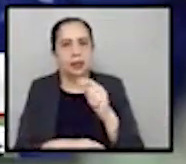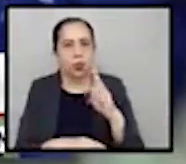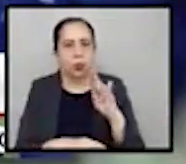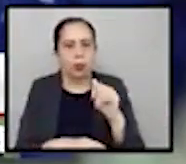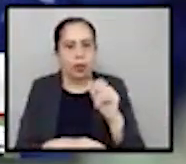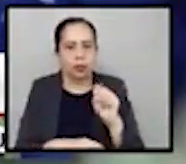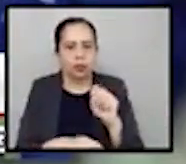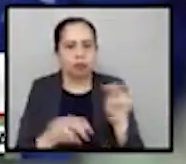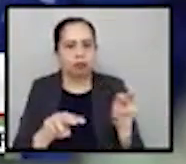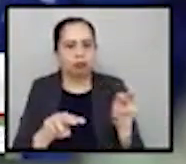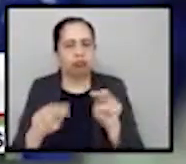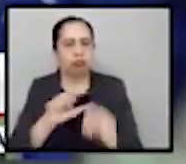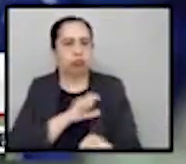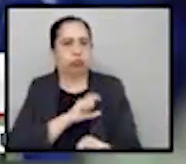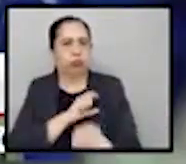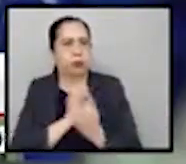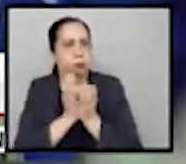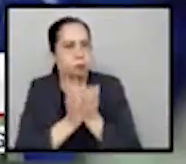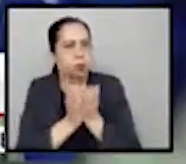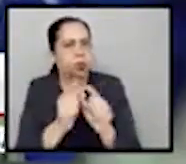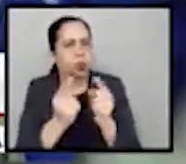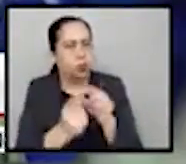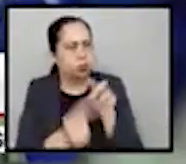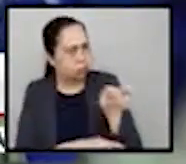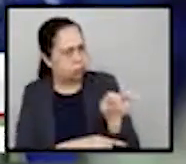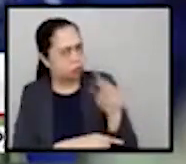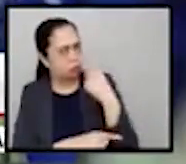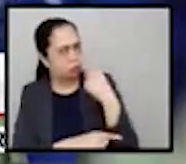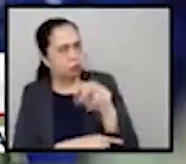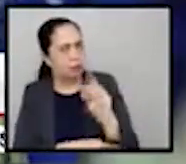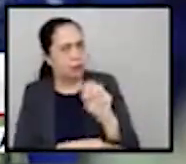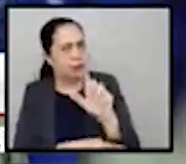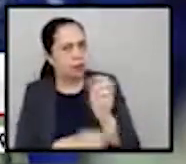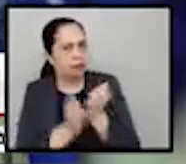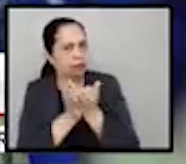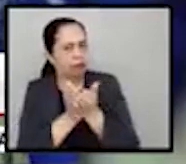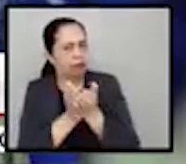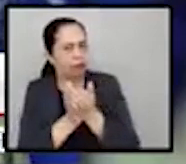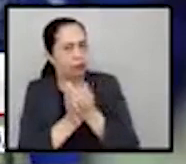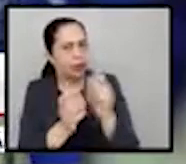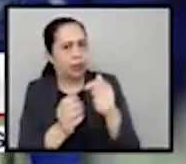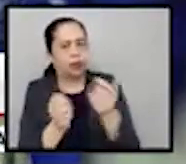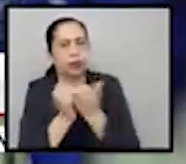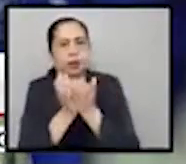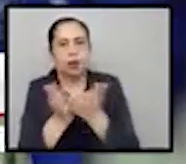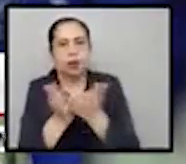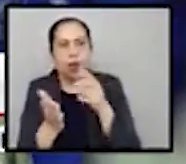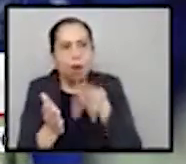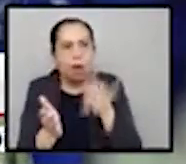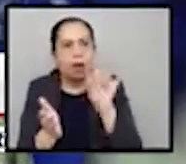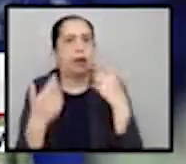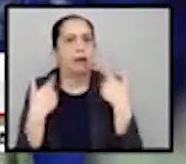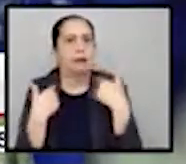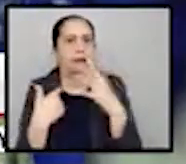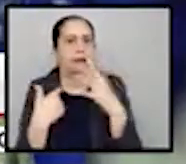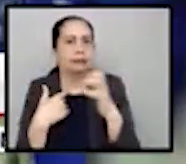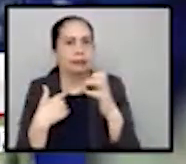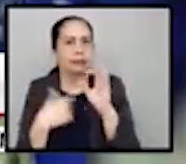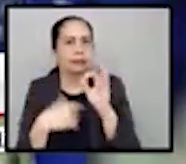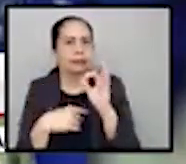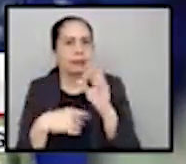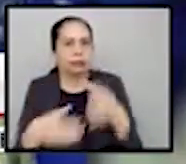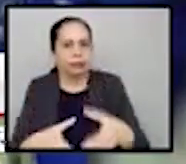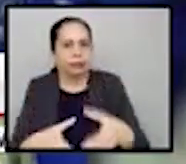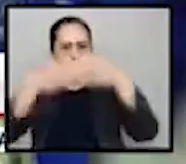ang Police Maritime Group nang namataan ang ML Shaira, isang bangka kung saan nakitang nasa 590 drums na mga